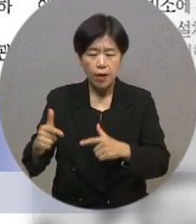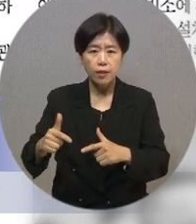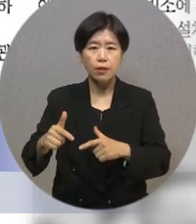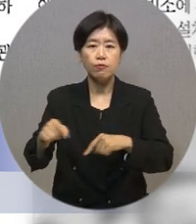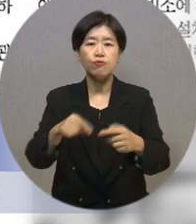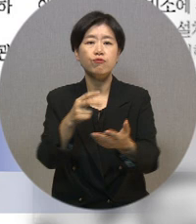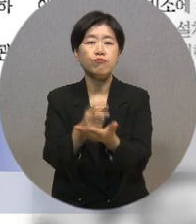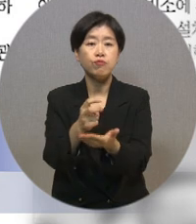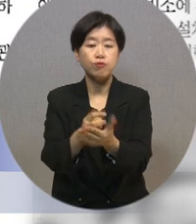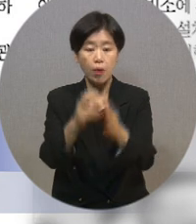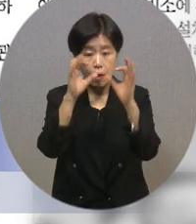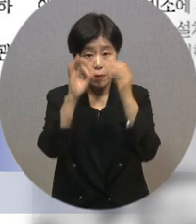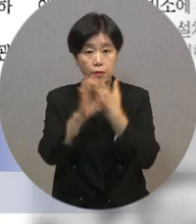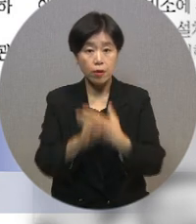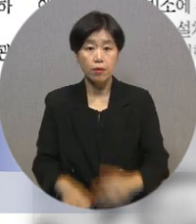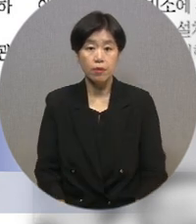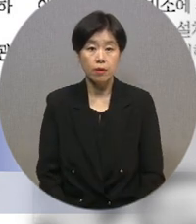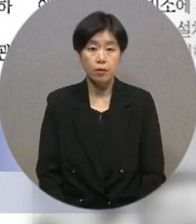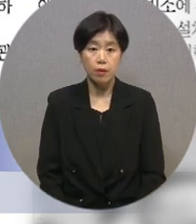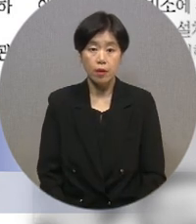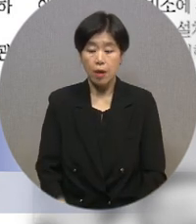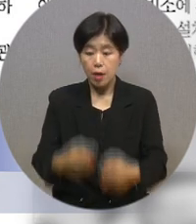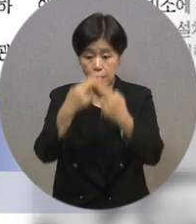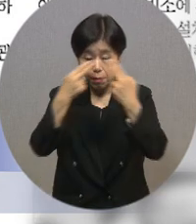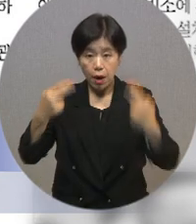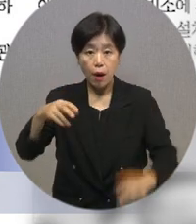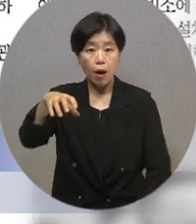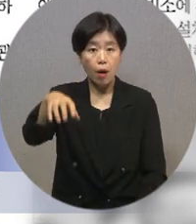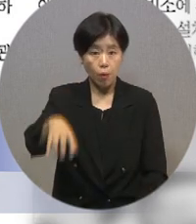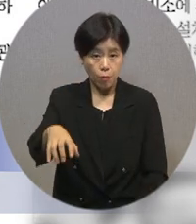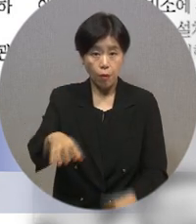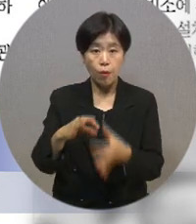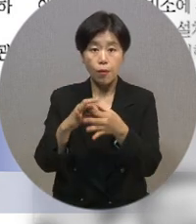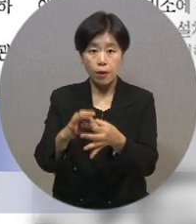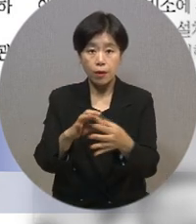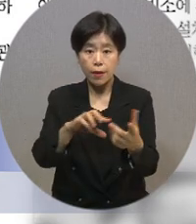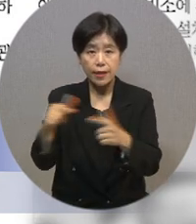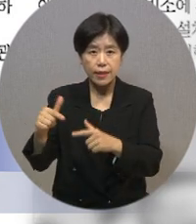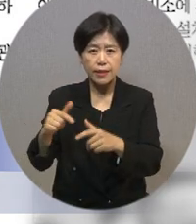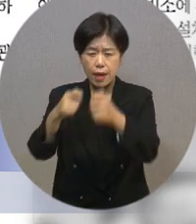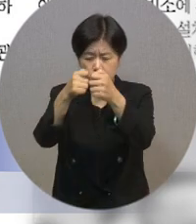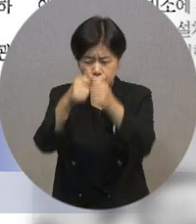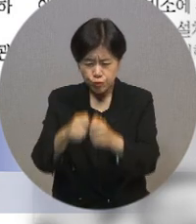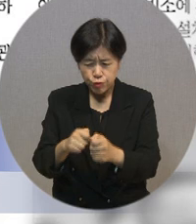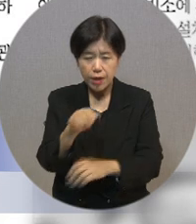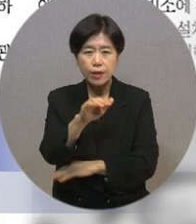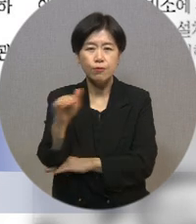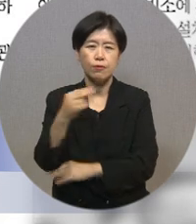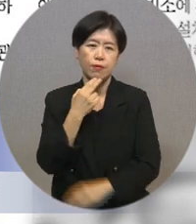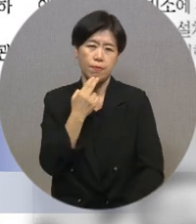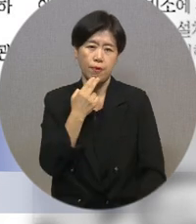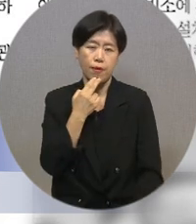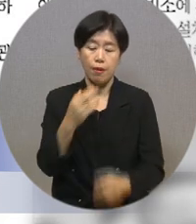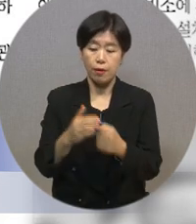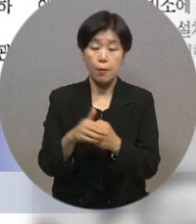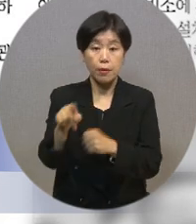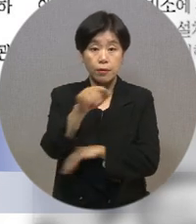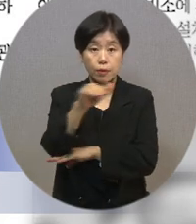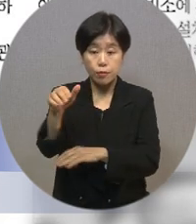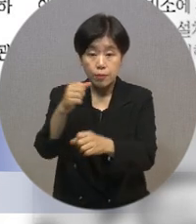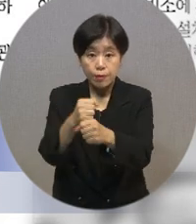시행령에서 장례식장의 내부 시설인 빈소와 관련해 세부 기준이 없는 것에 대해 기준 마련이